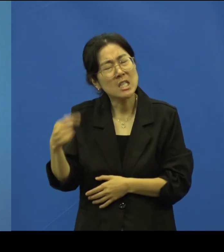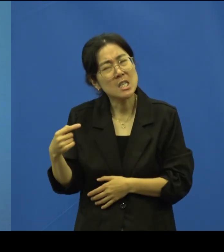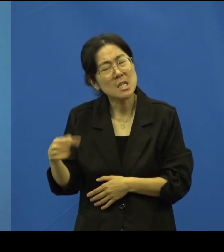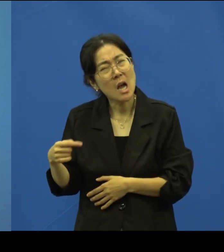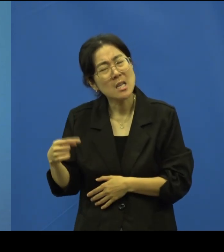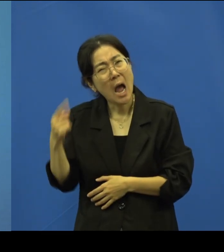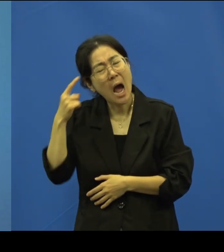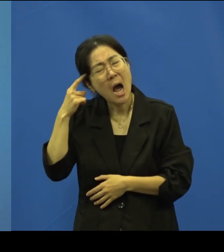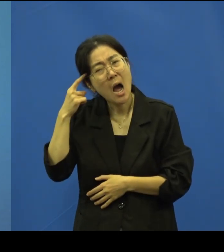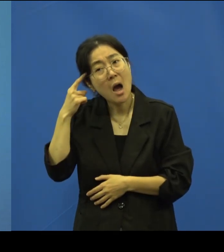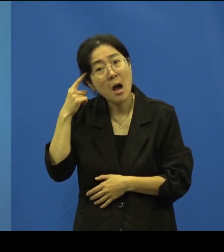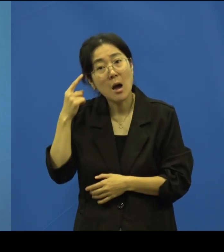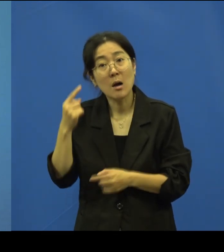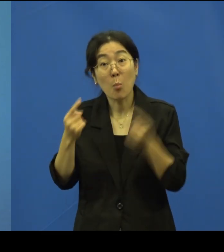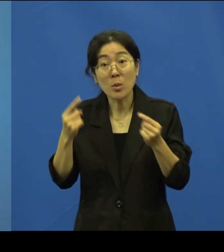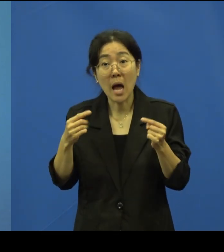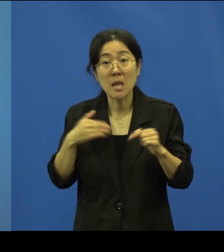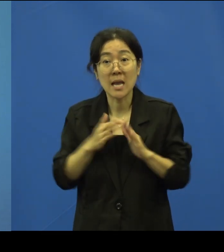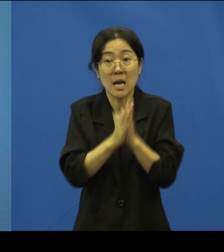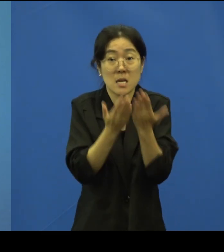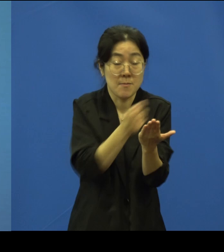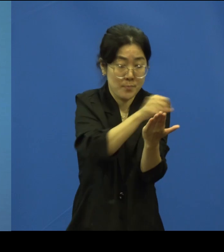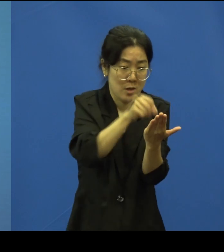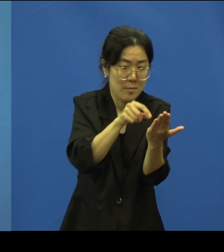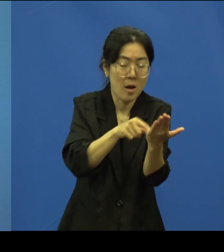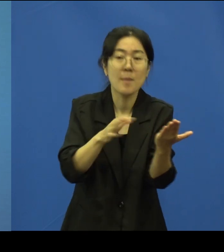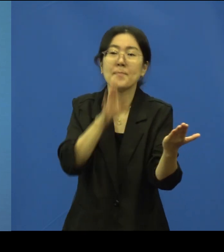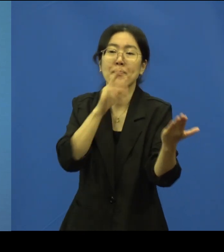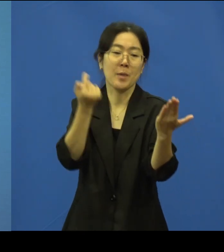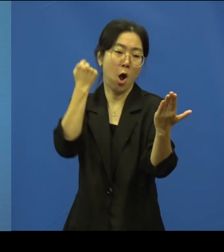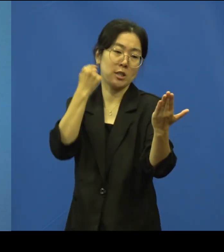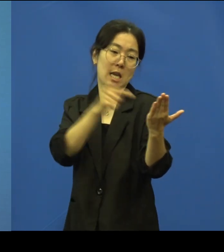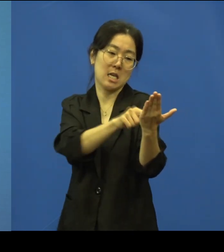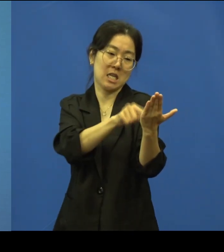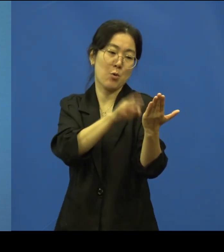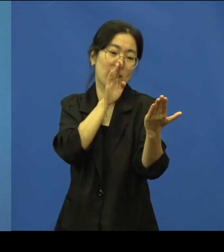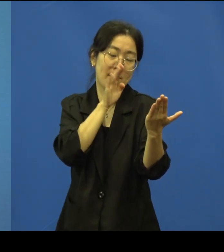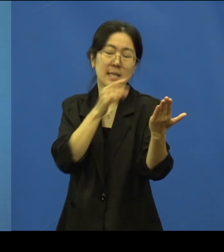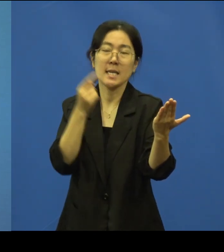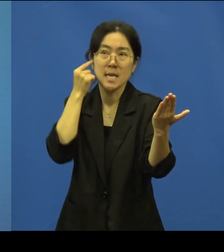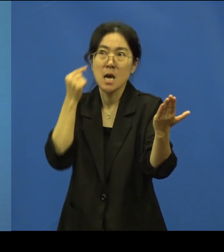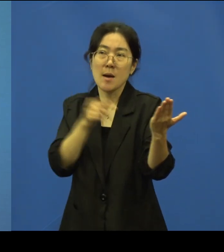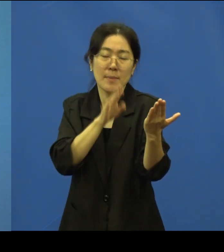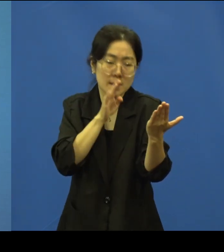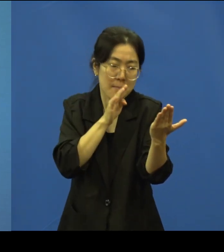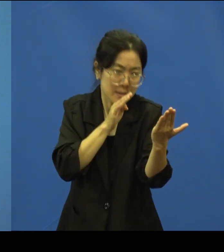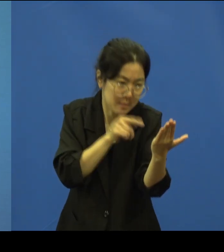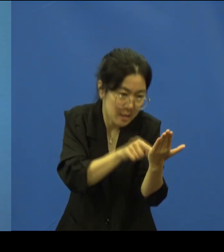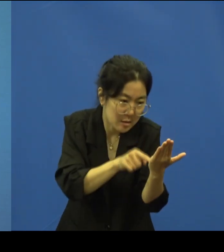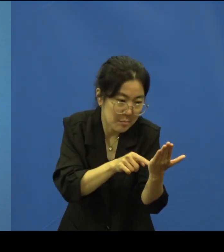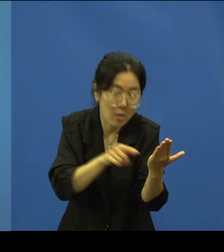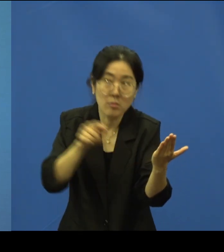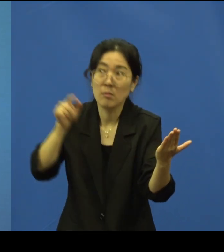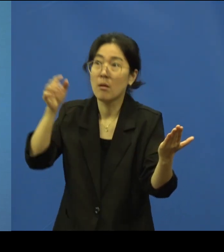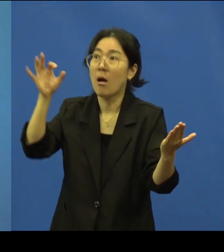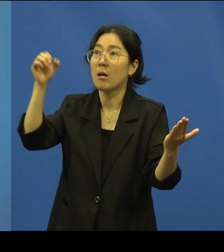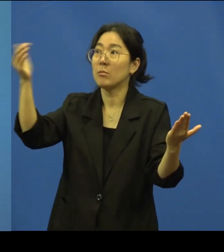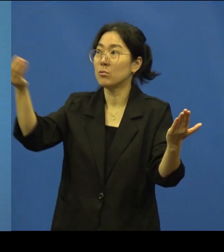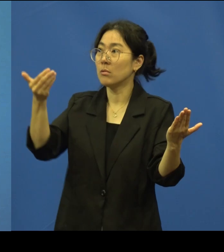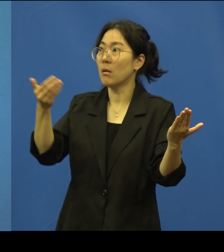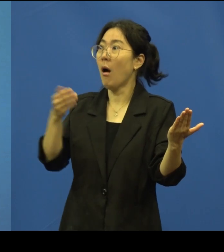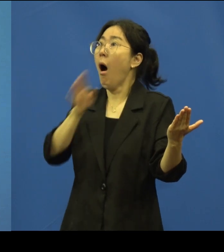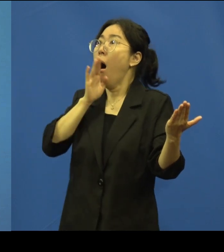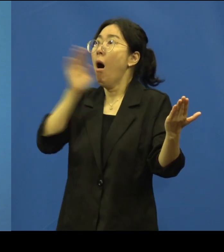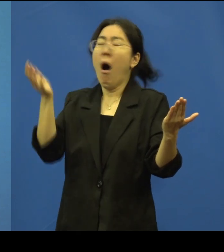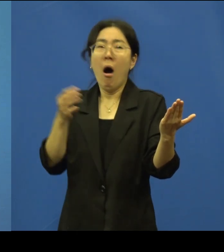써서 구체적으로 기도하다 보면 계속 느껴요. 하나님, 이것도 응답해 주셨네, 이것도 응답해